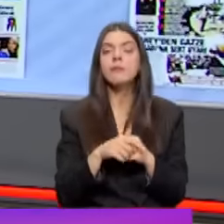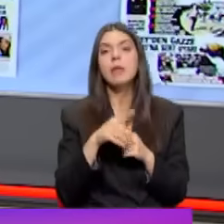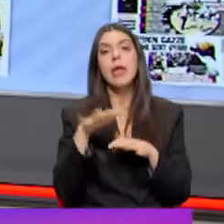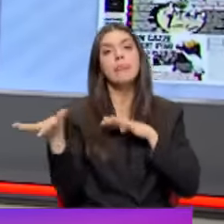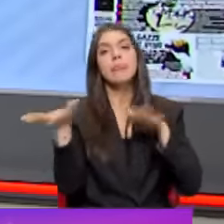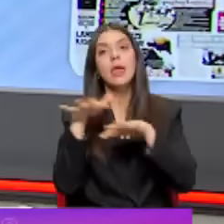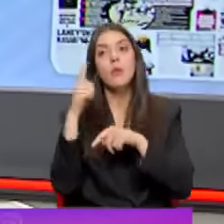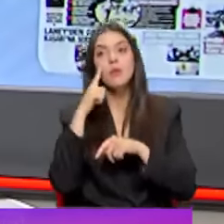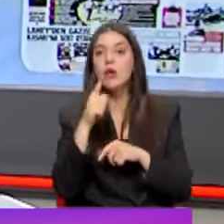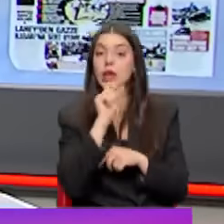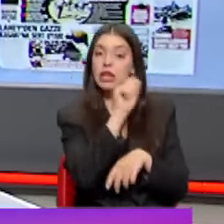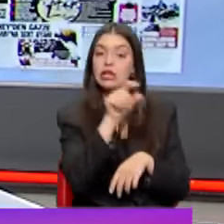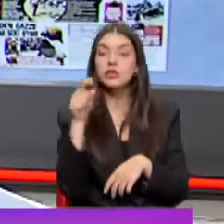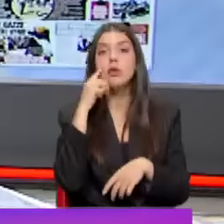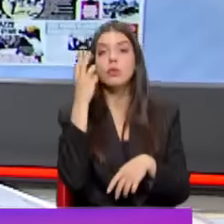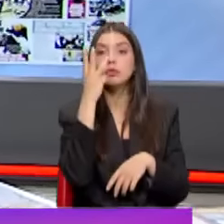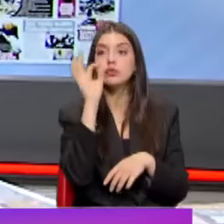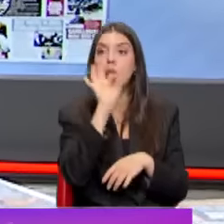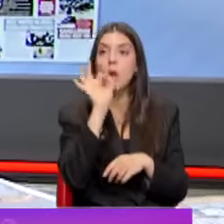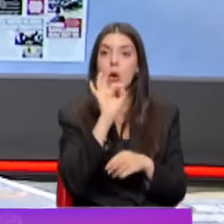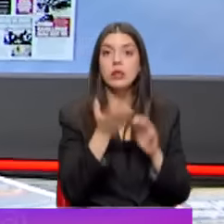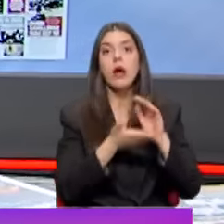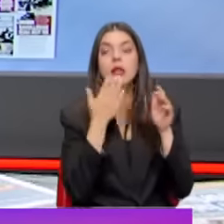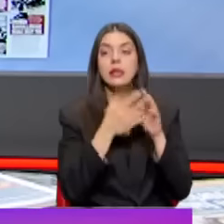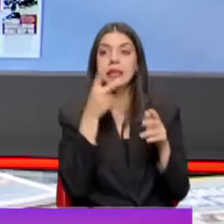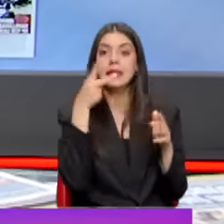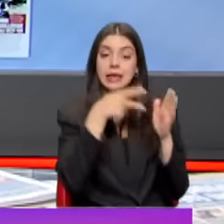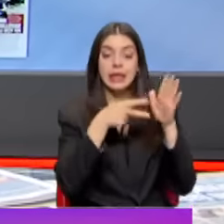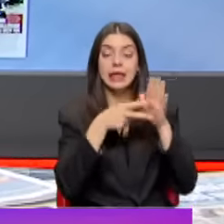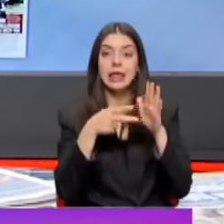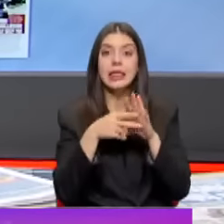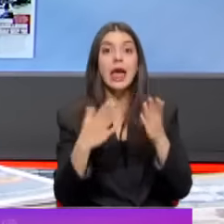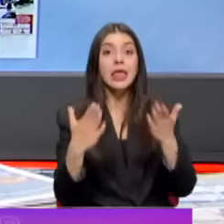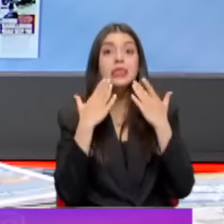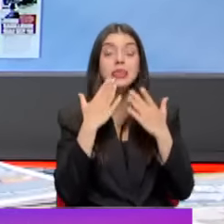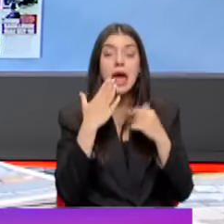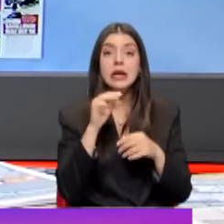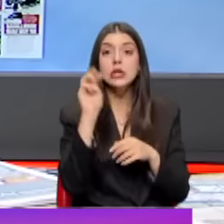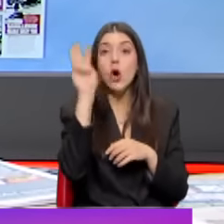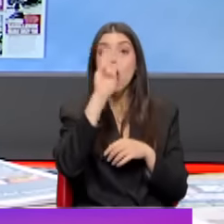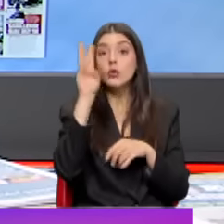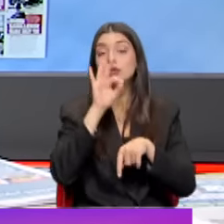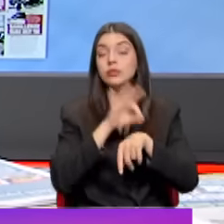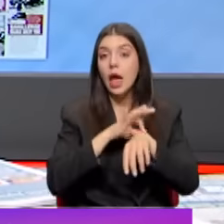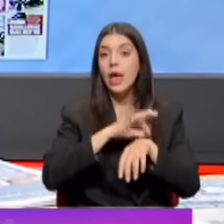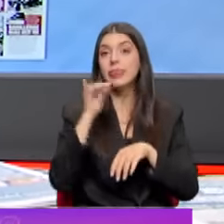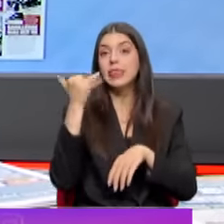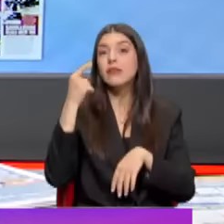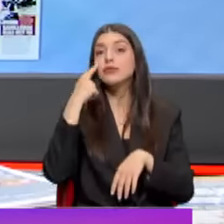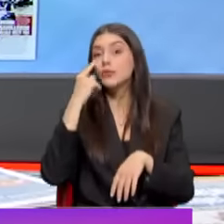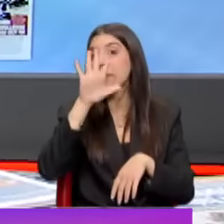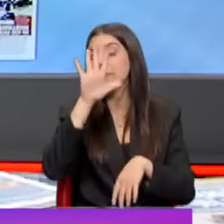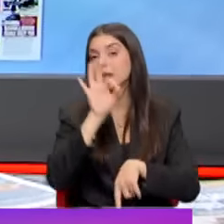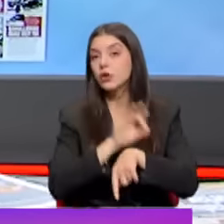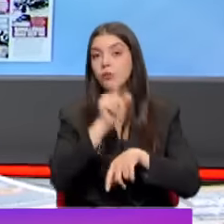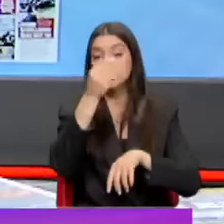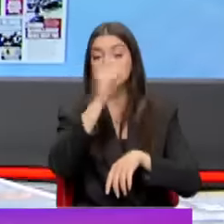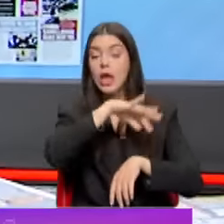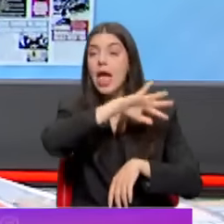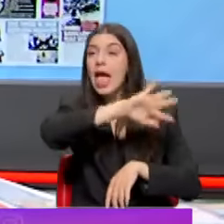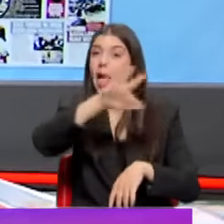ilçemizde ü okul boşaltıldı ikili eğitime geçtik dersler yarım saat teneffüs 5 dakika bu çocuklar Üniversiteye hazırlanıyor